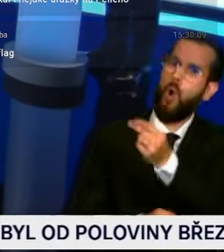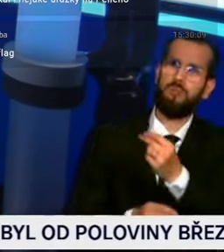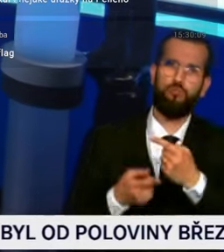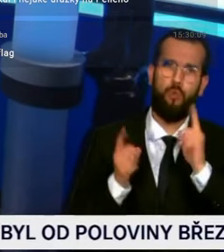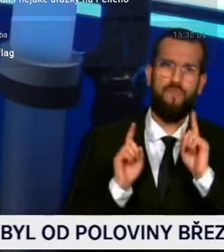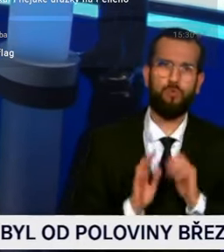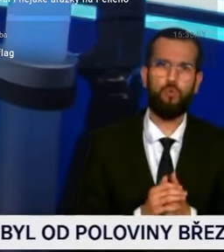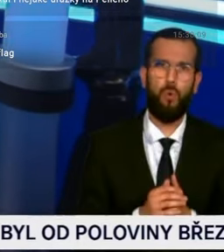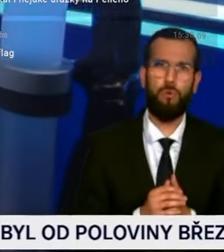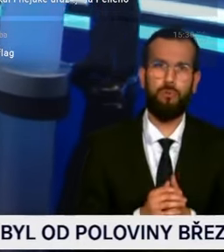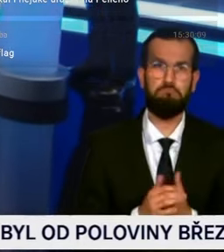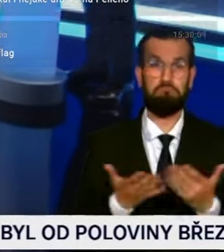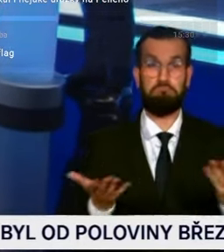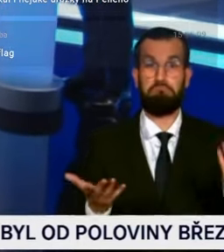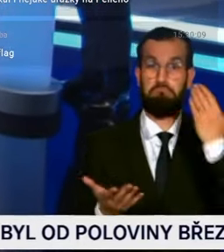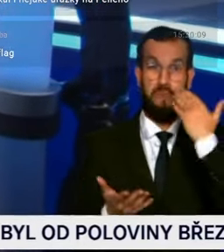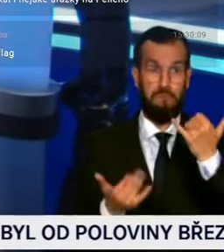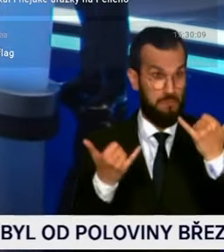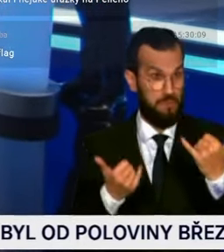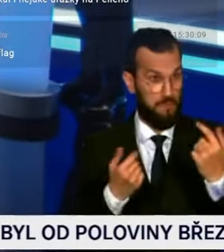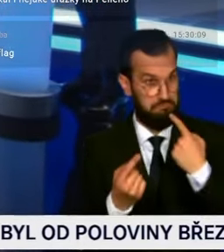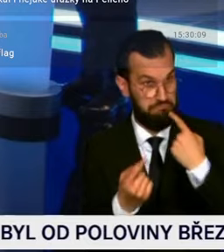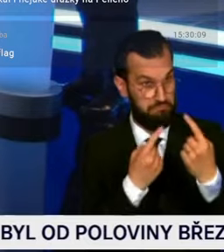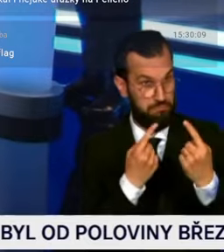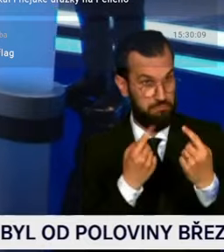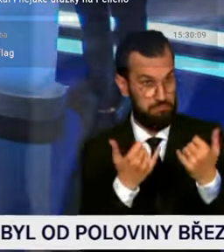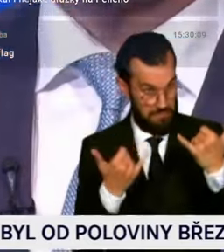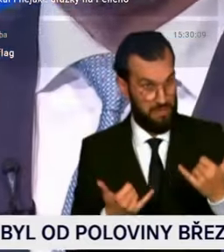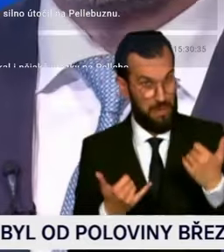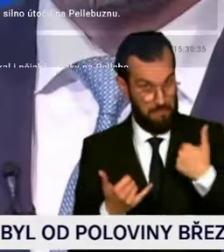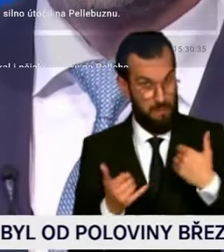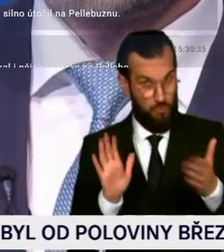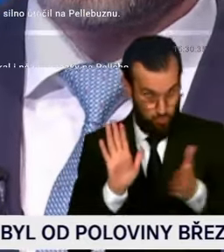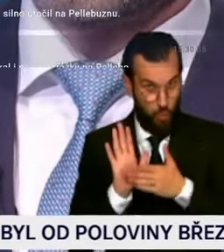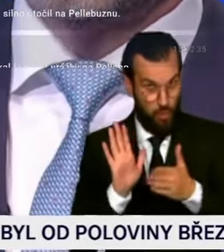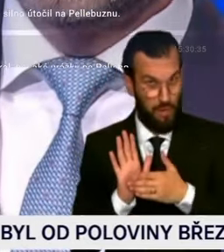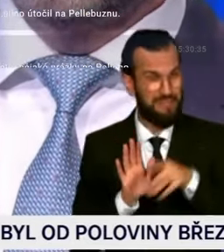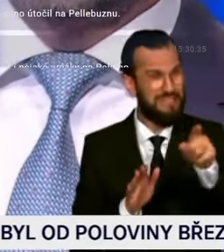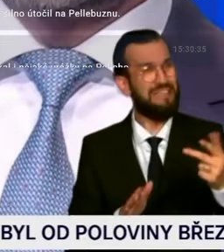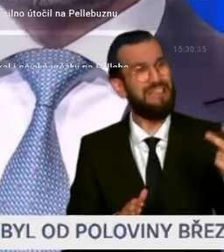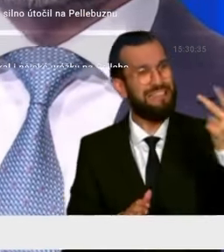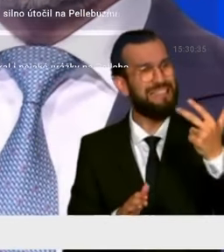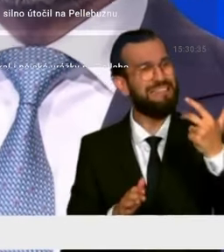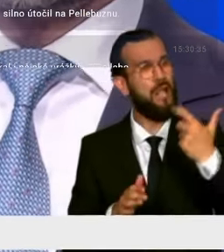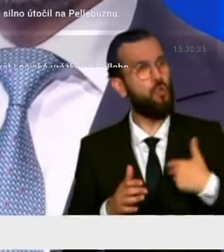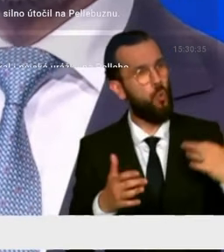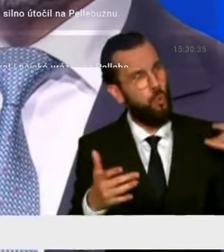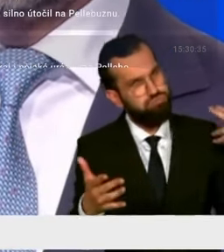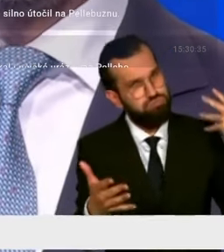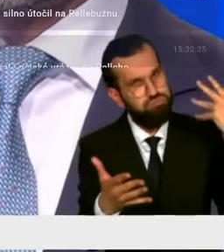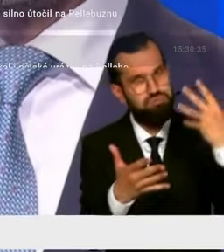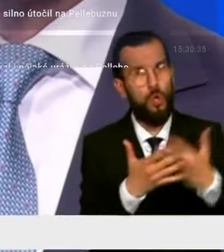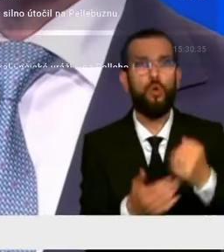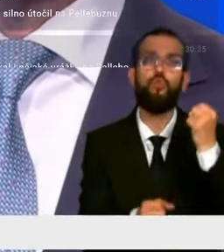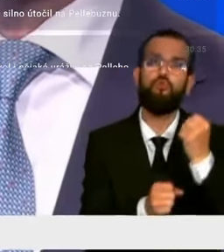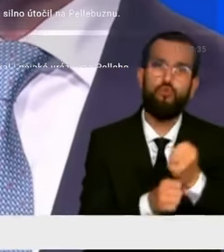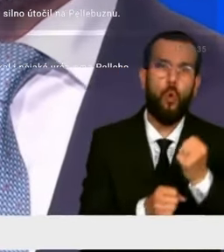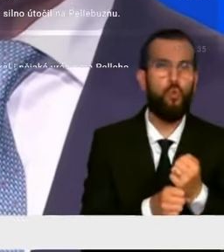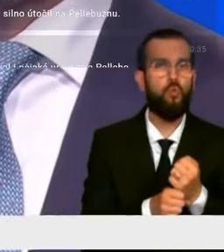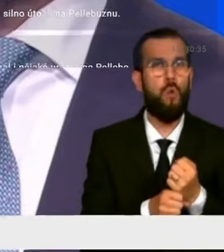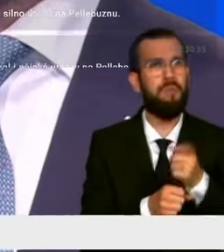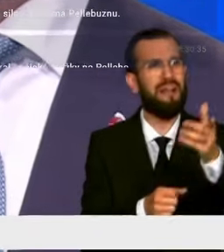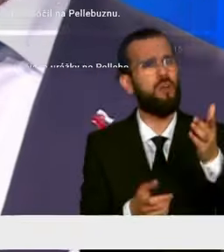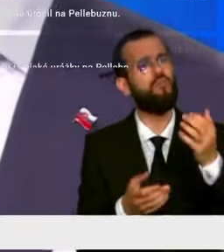fakt neviem či dnes máme sa rozprávať o tom a ja vám mám dokazovať čo ste vy za 30 rokov v tejto krajine urobili pre koho ste